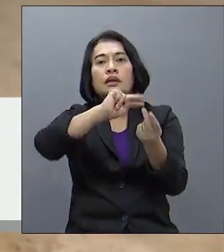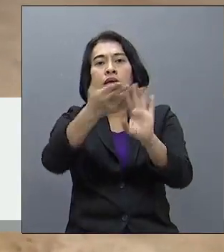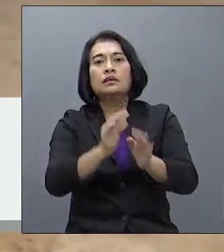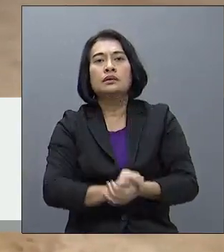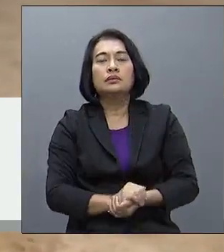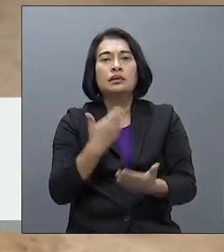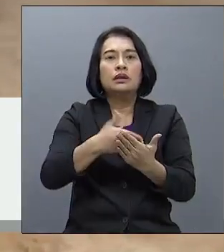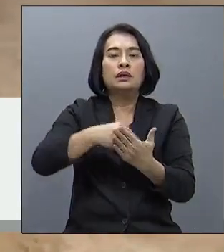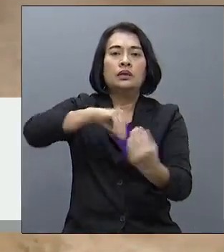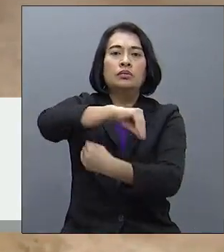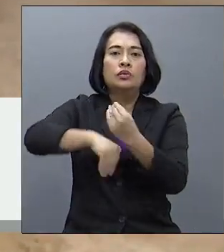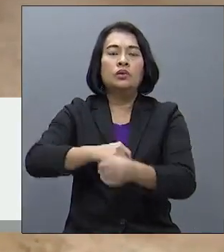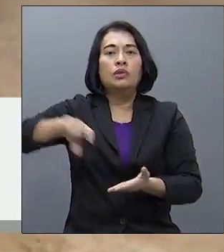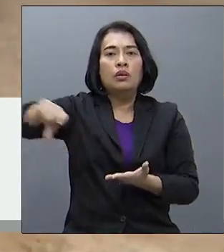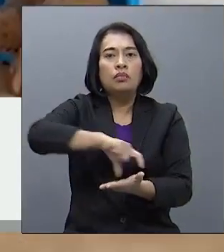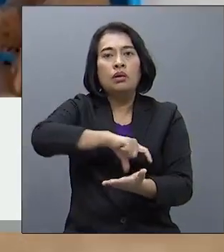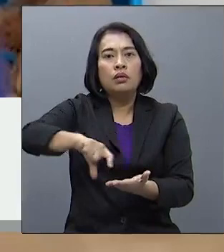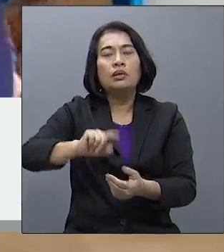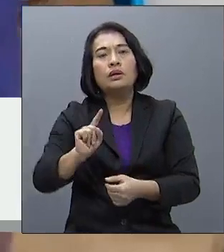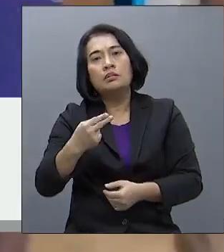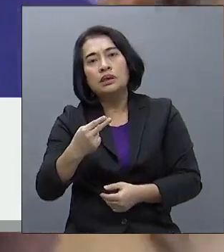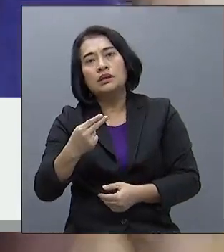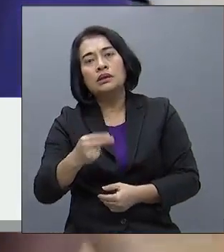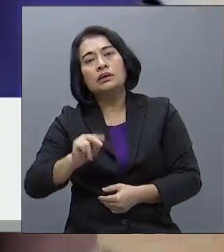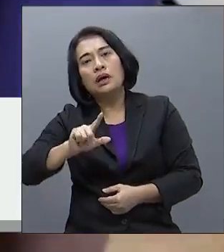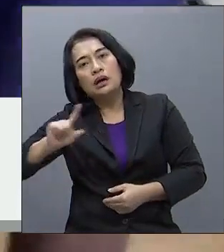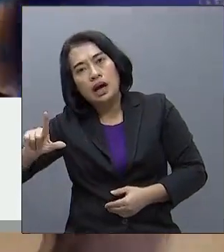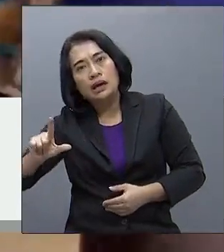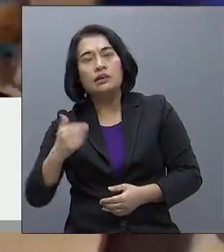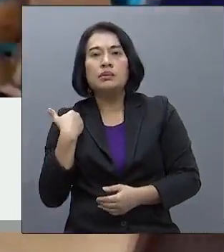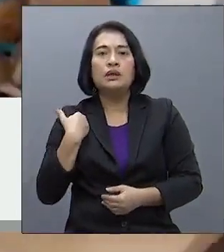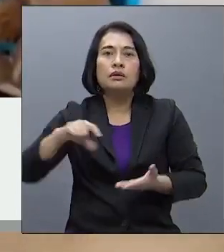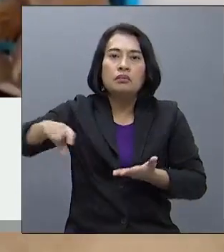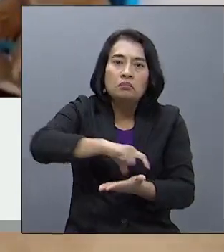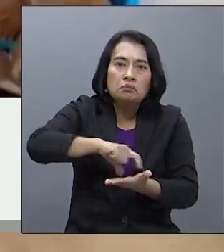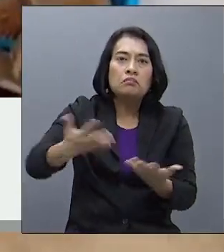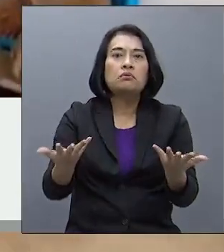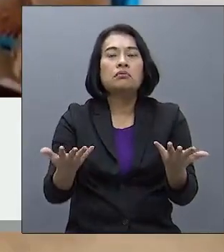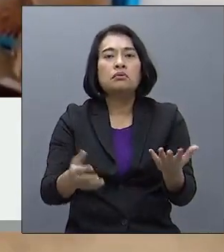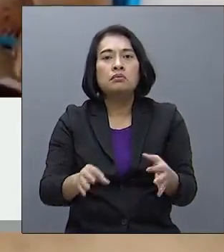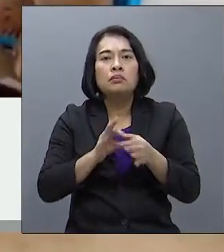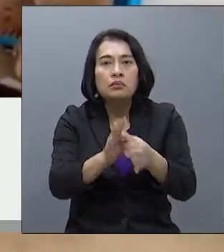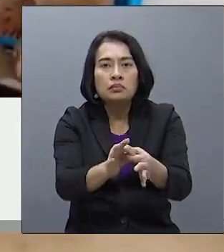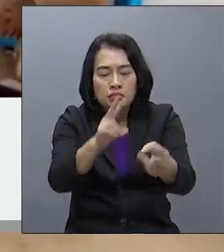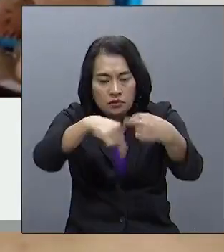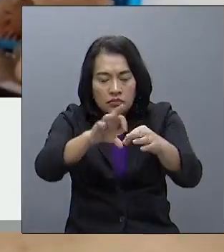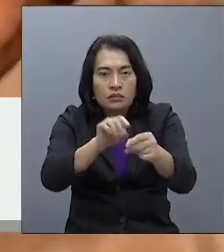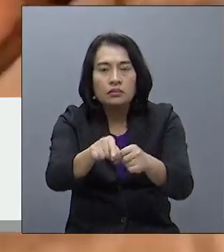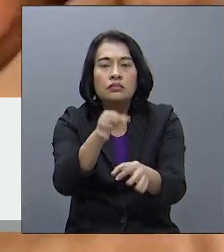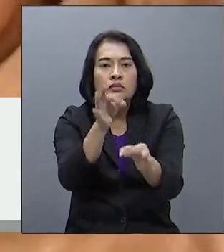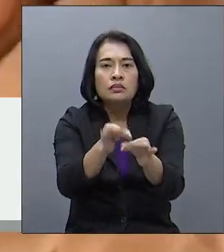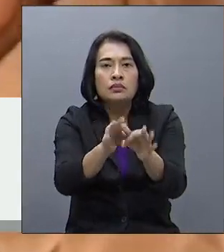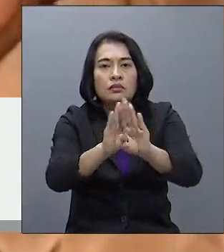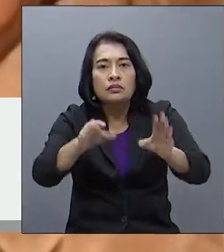มีเงินหมุนเวียนเข้าออกตั้งแต่หลักหมื่นถึงหลักล้านบาทตอนนี้อยู่ระหว่างตรวจสอบว่าเกี่ยวข้องกับการเปิดบัญชีม้ารับโ